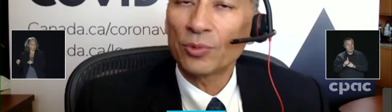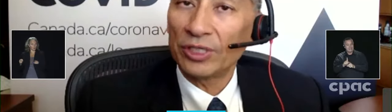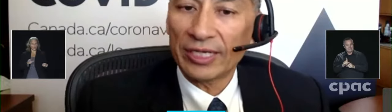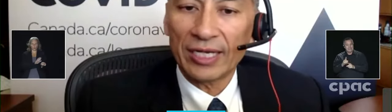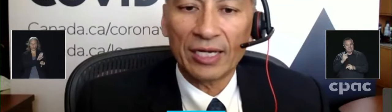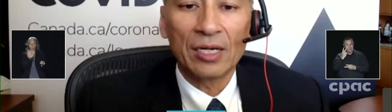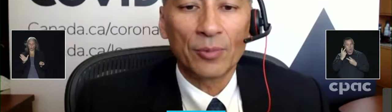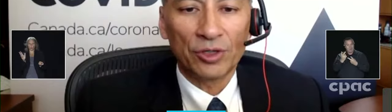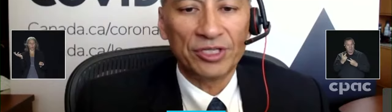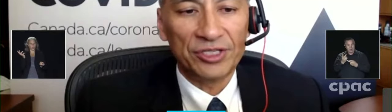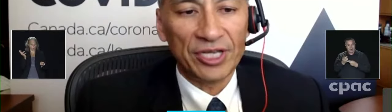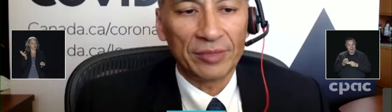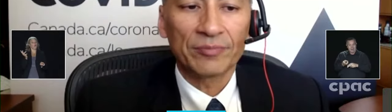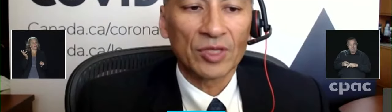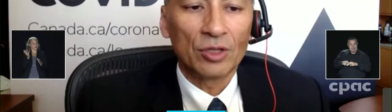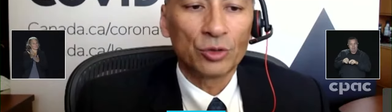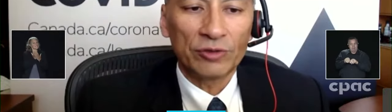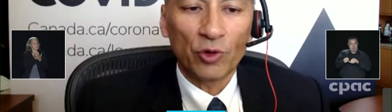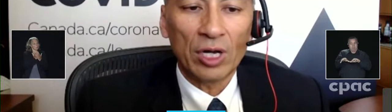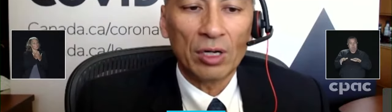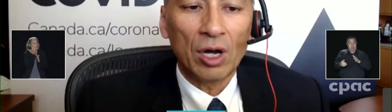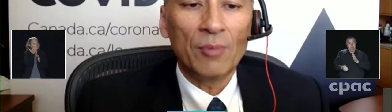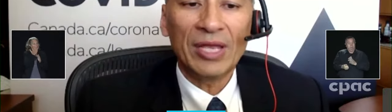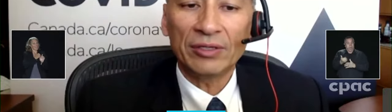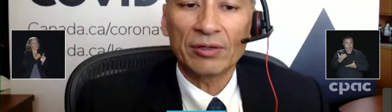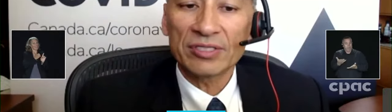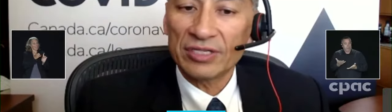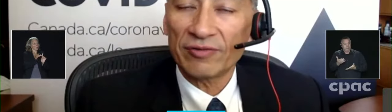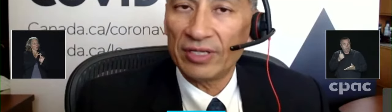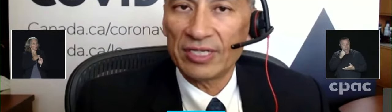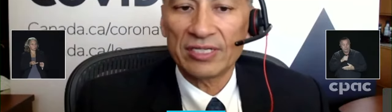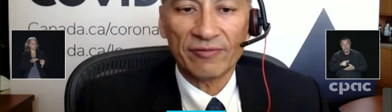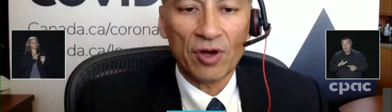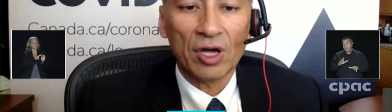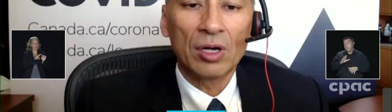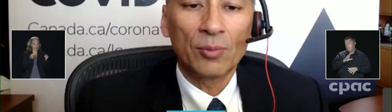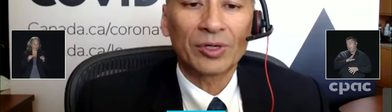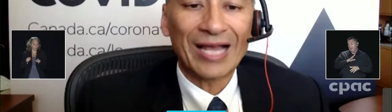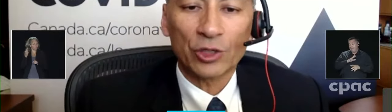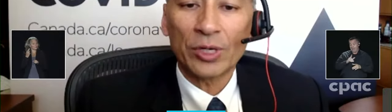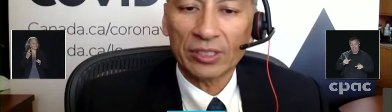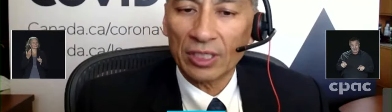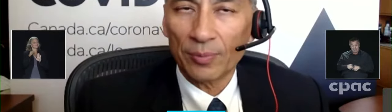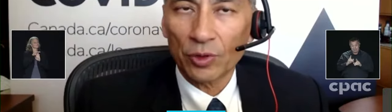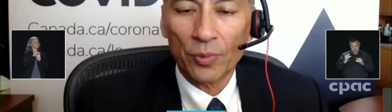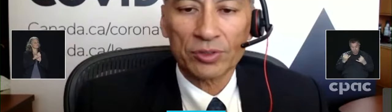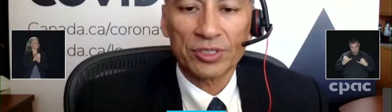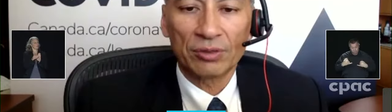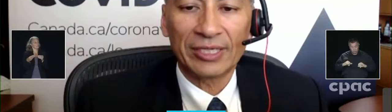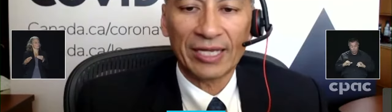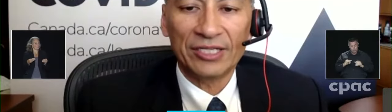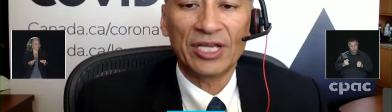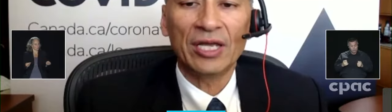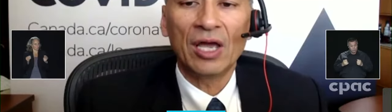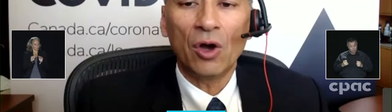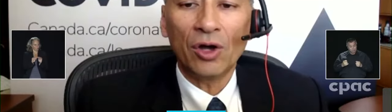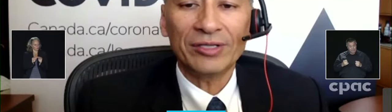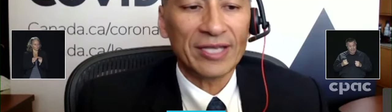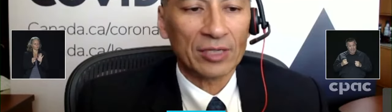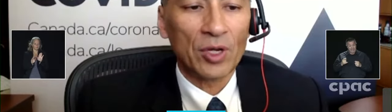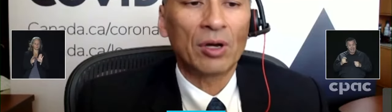du nombre de cas quotidiens. Toutefois, en maintenant ces efforts pour accroître la proportion des